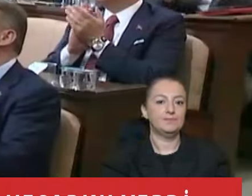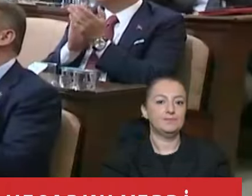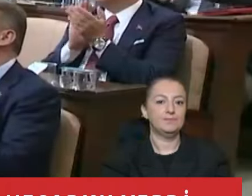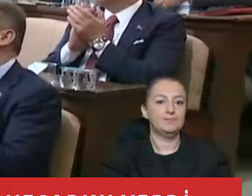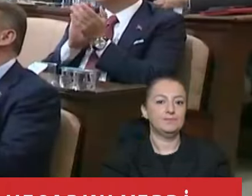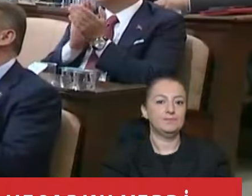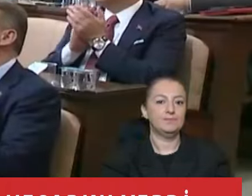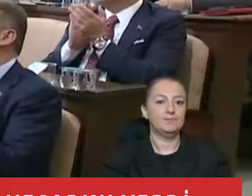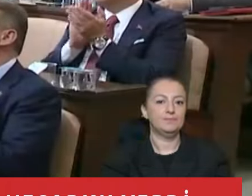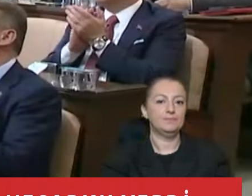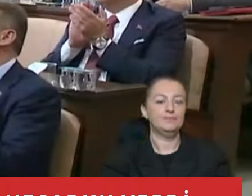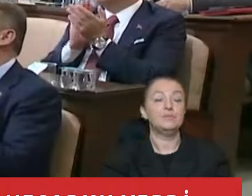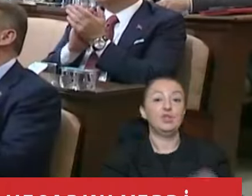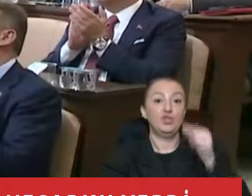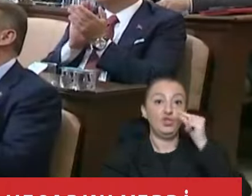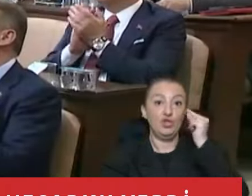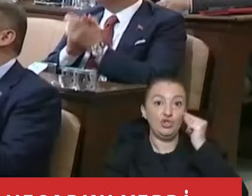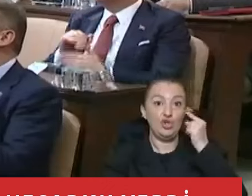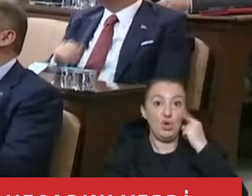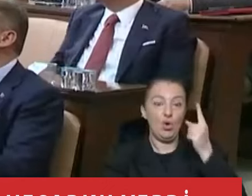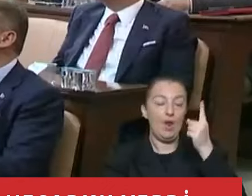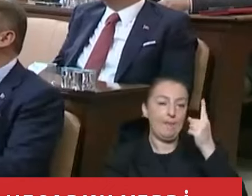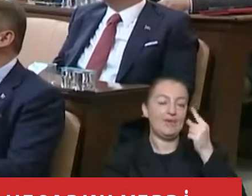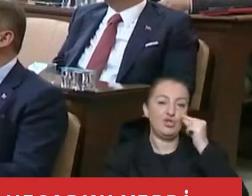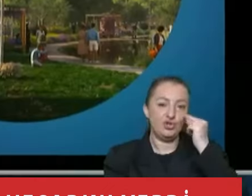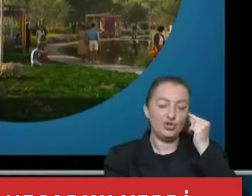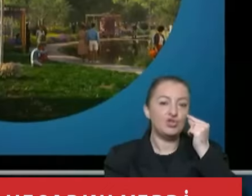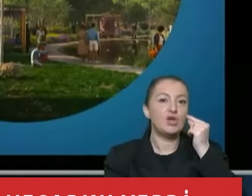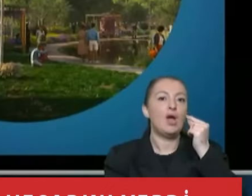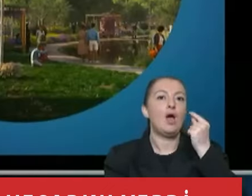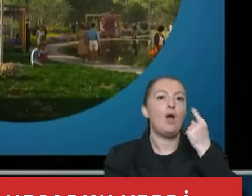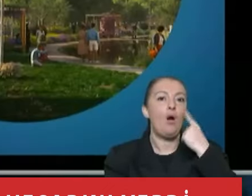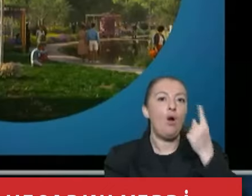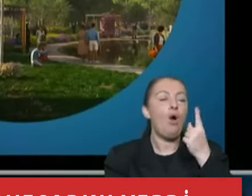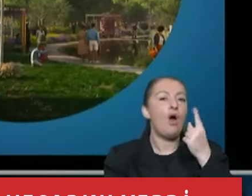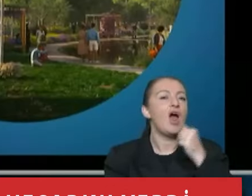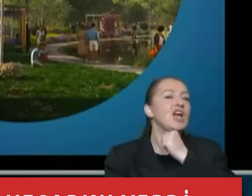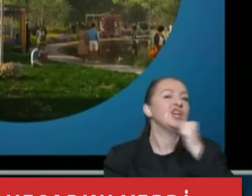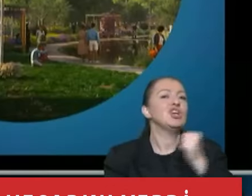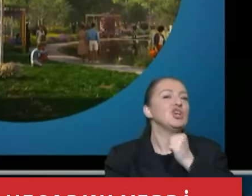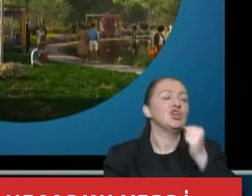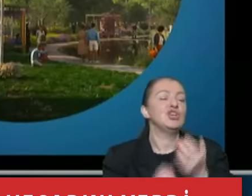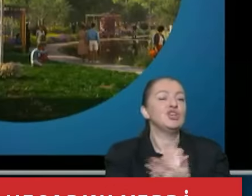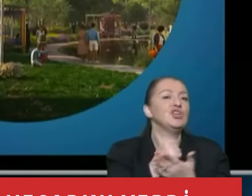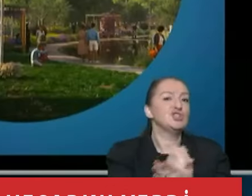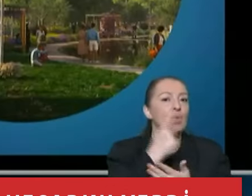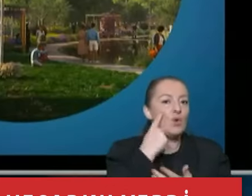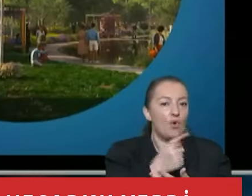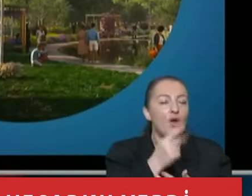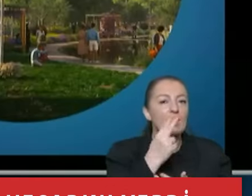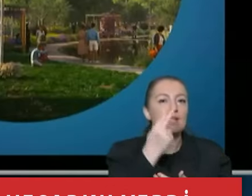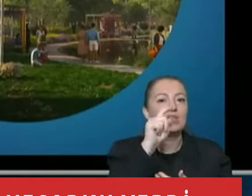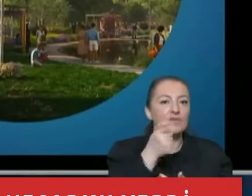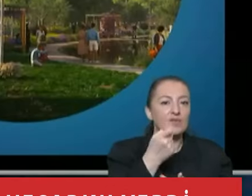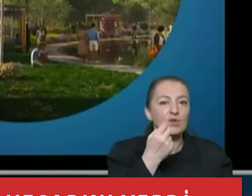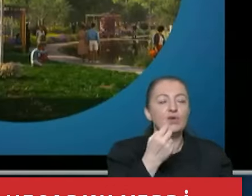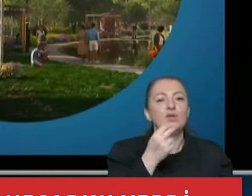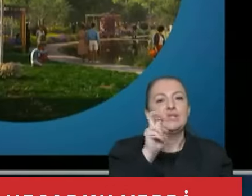olduk kişi başına düşen aktif yeşil alan miktarımız son bir yılda 7.